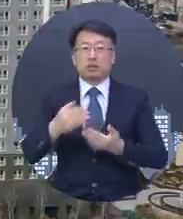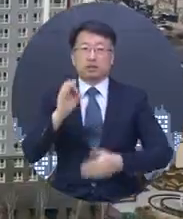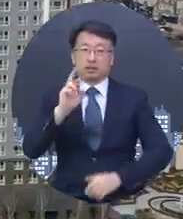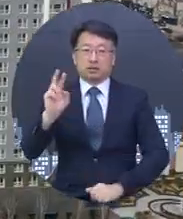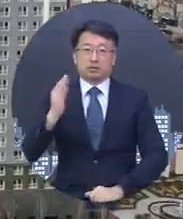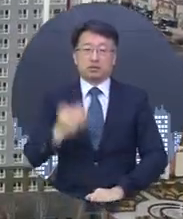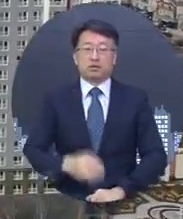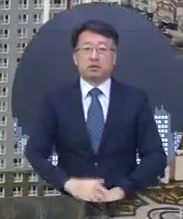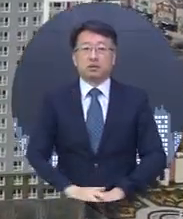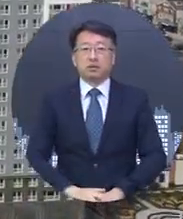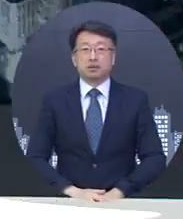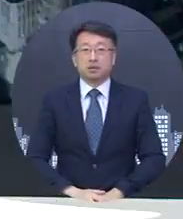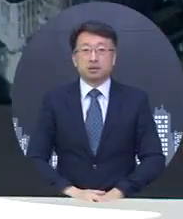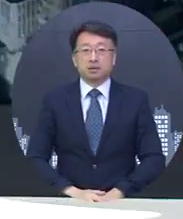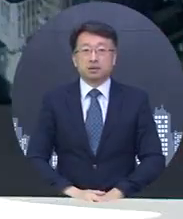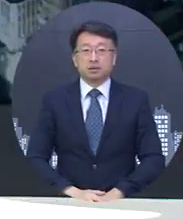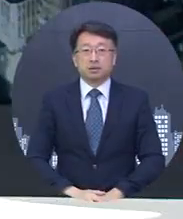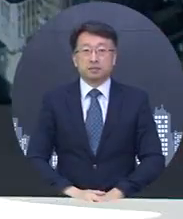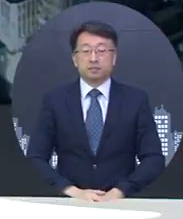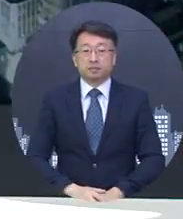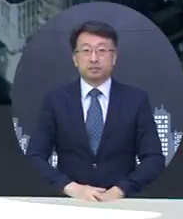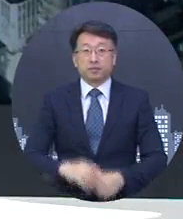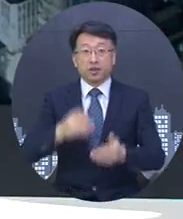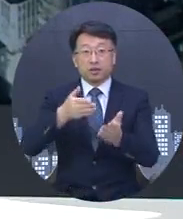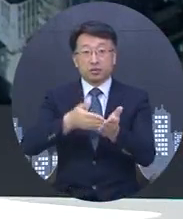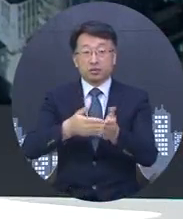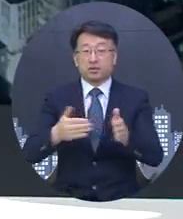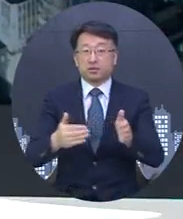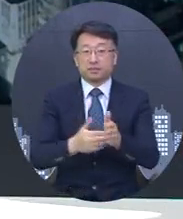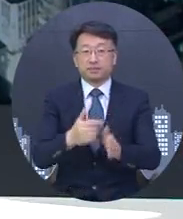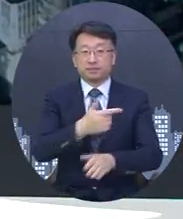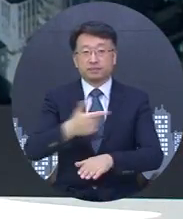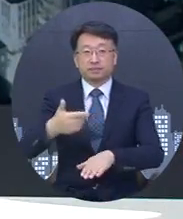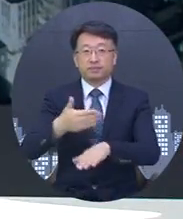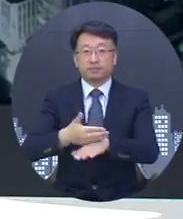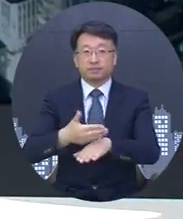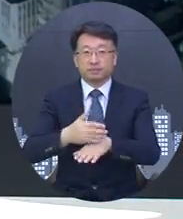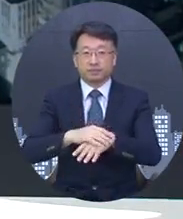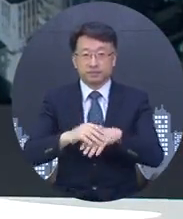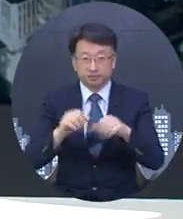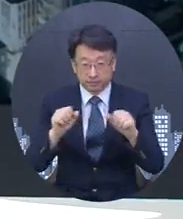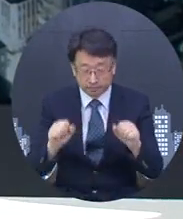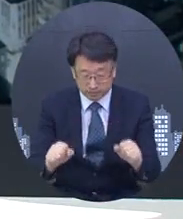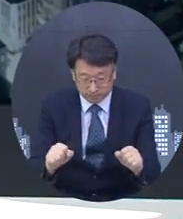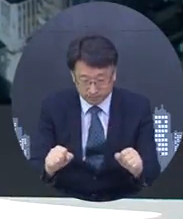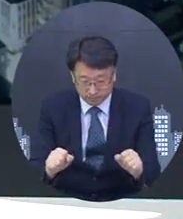받아야 합니다. 경남 소식이었습니다. 여러분 고맙습니다.